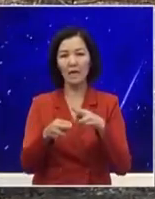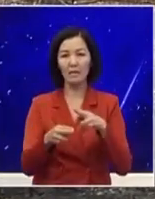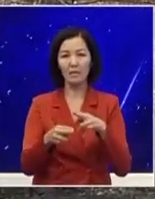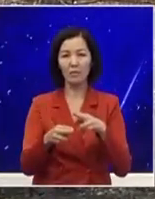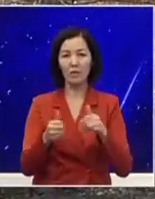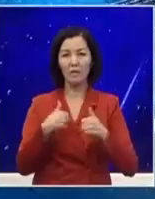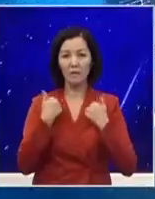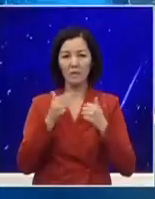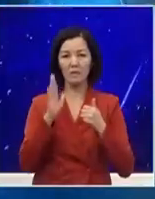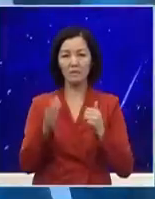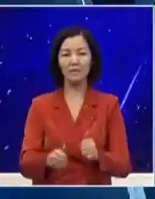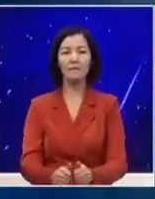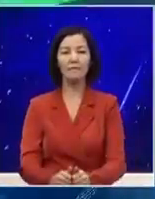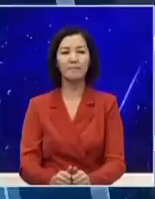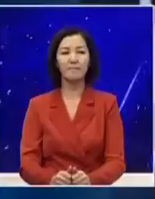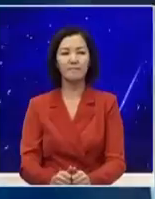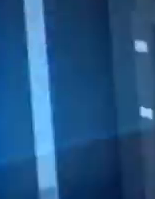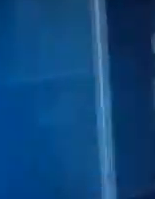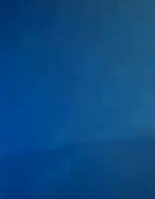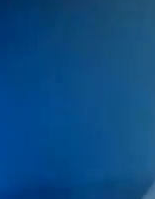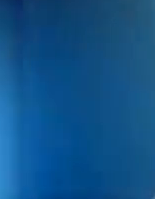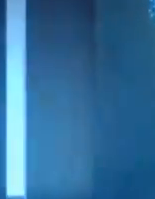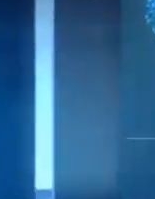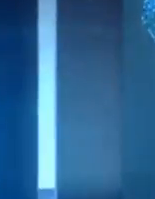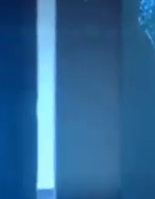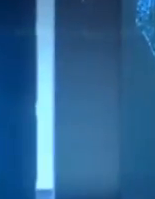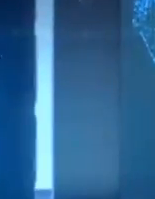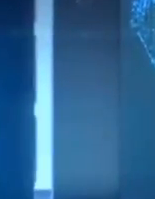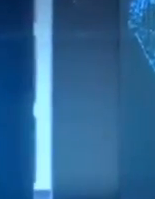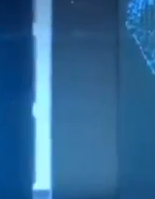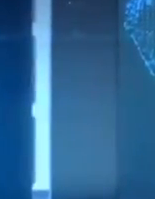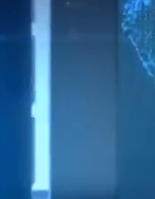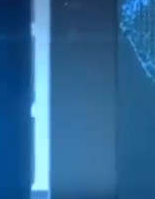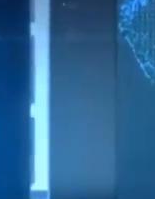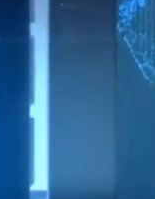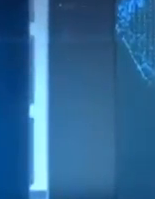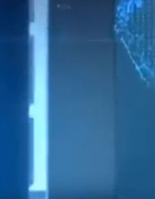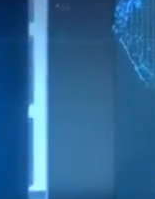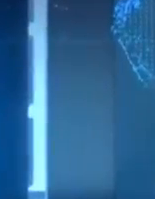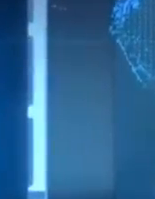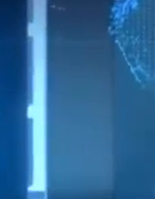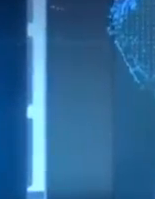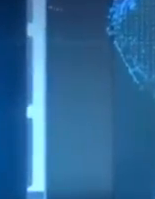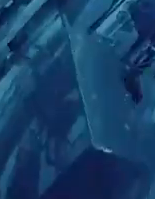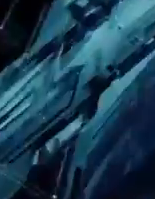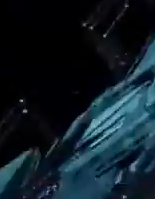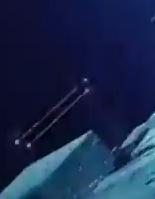ынталы. Елдана Серікбайқызы, Ғабит Қабдырахманов, Жетісу телеарнасы, Көксу ауданынан.